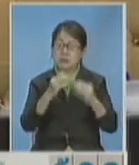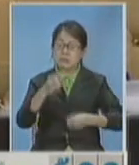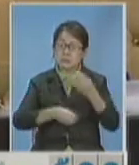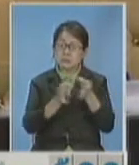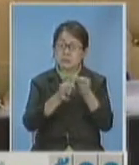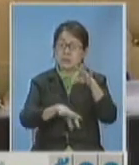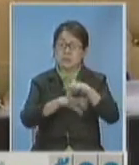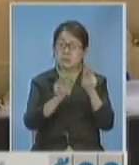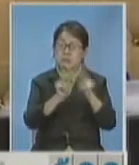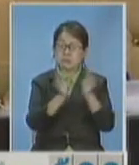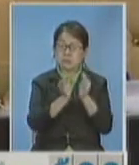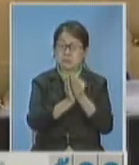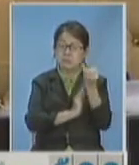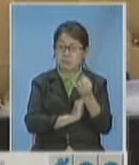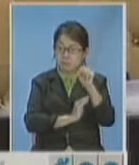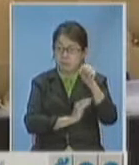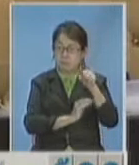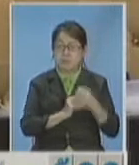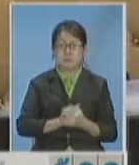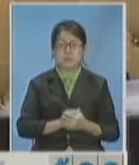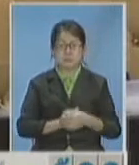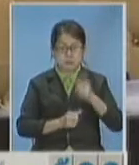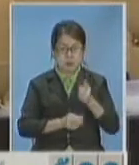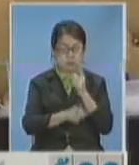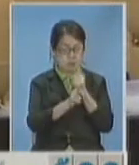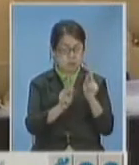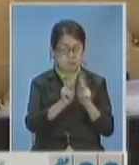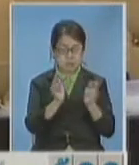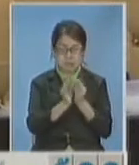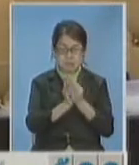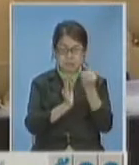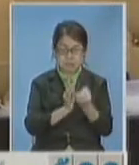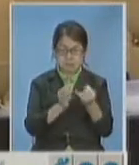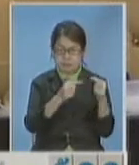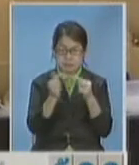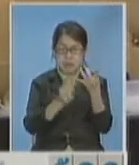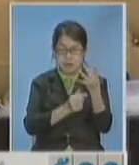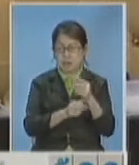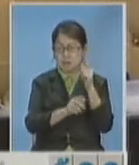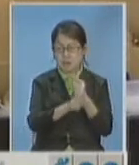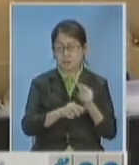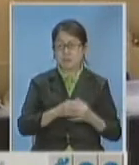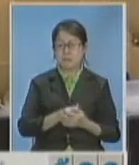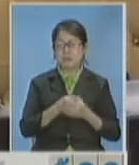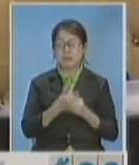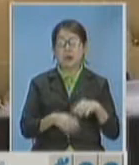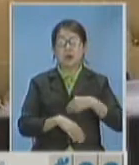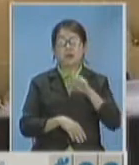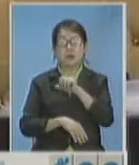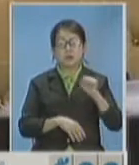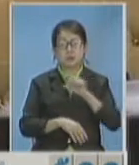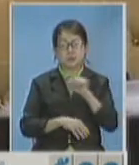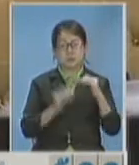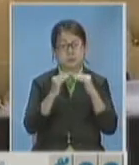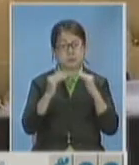านะกรรมาธิการเสียงข้างน้อยท่านต้องพูดในฐานะกรรมาธิการเสียงข้างน้อยครับไม่ใช่ในนามในฐานะส